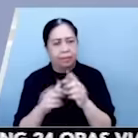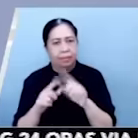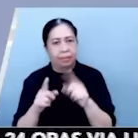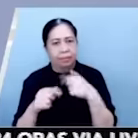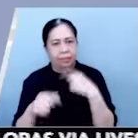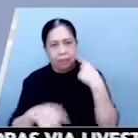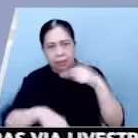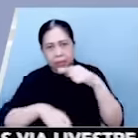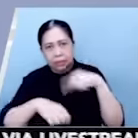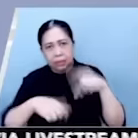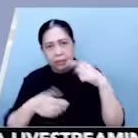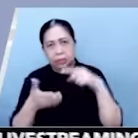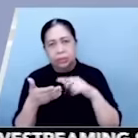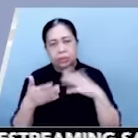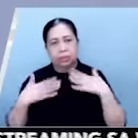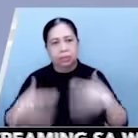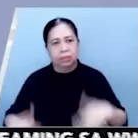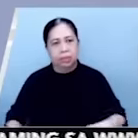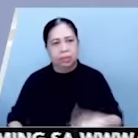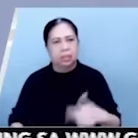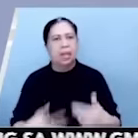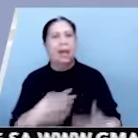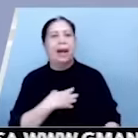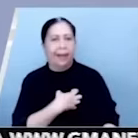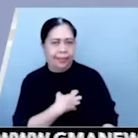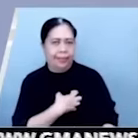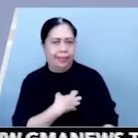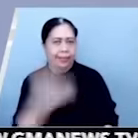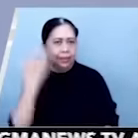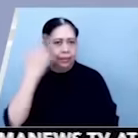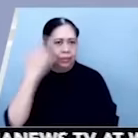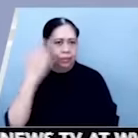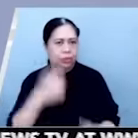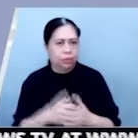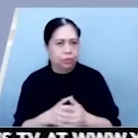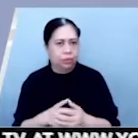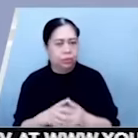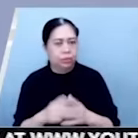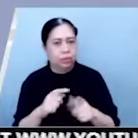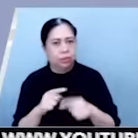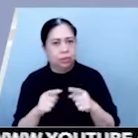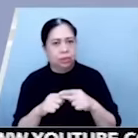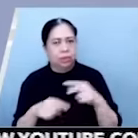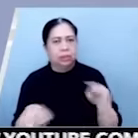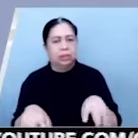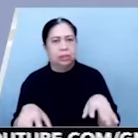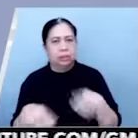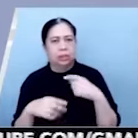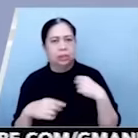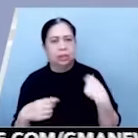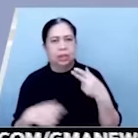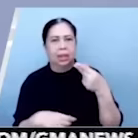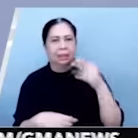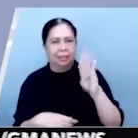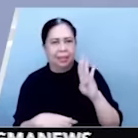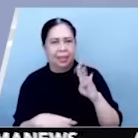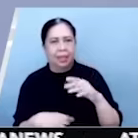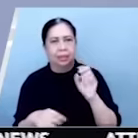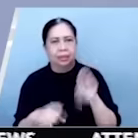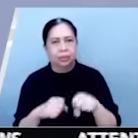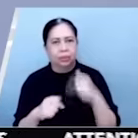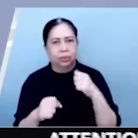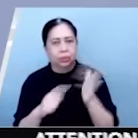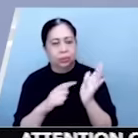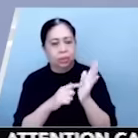examination ng pulisya, inatake sa puso ang biktima. Mag-isa daw ito sa kanyang bahay at nakaranas ng hypertension. Ang mga sugat sa kamay